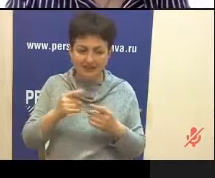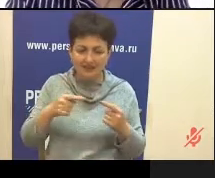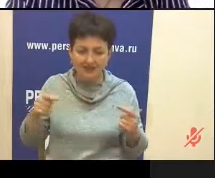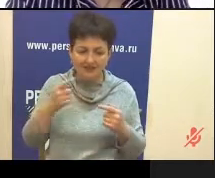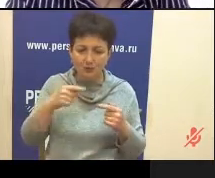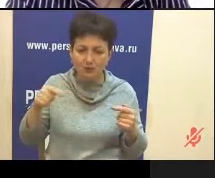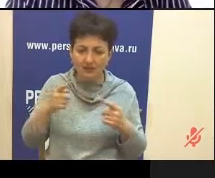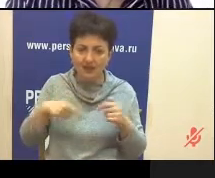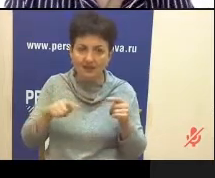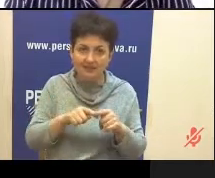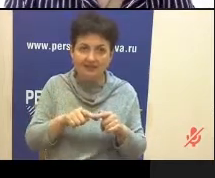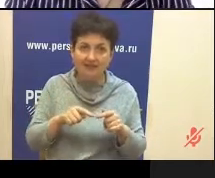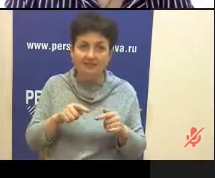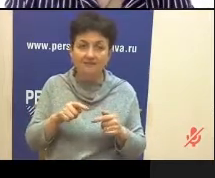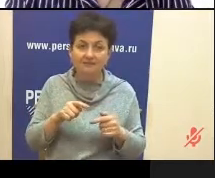разных других организаций,